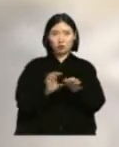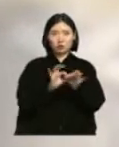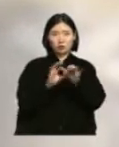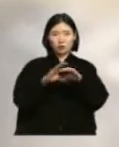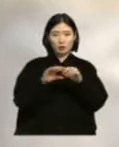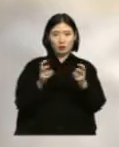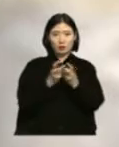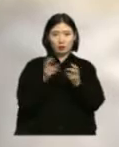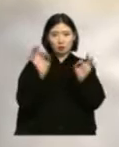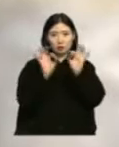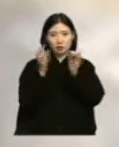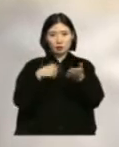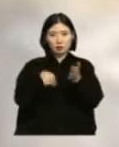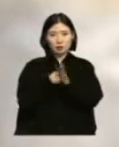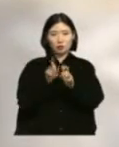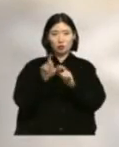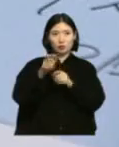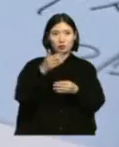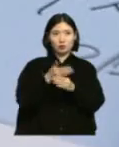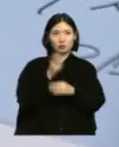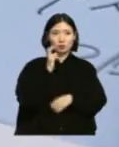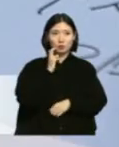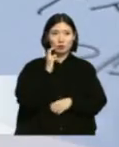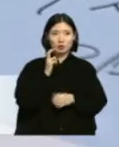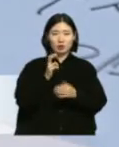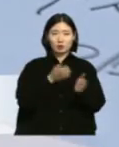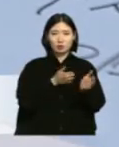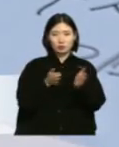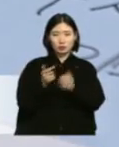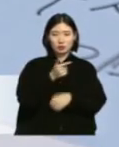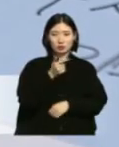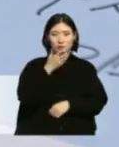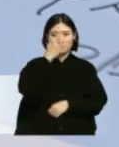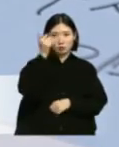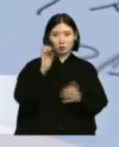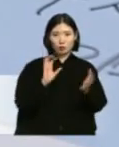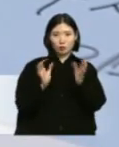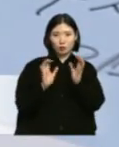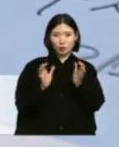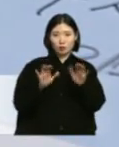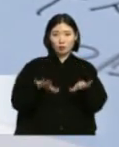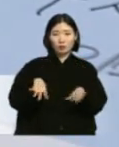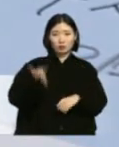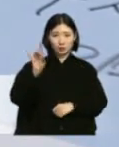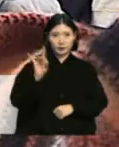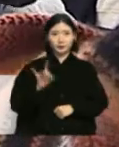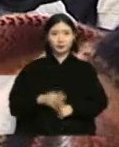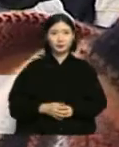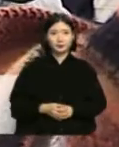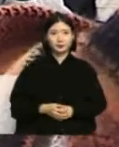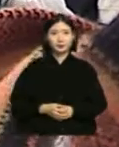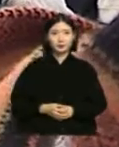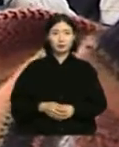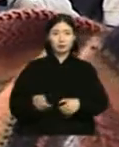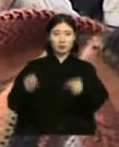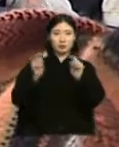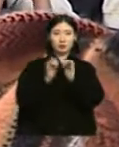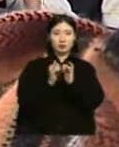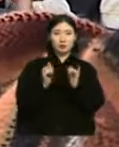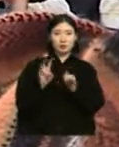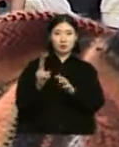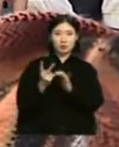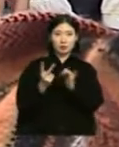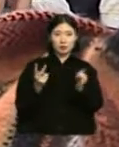위해 머리를 맞댔습니다. 송파구가 나서 마련한 대규모 청년 토론회는 이번이 처음입니다. 참가자